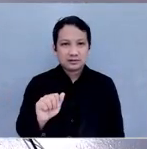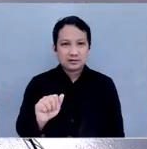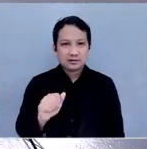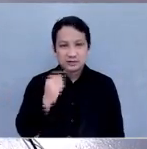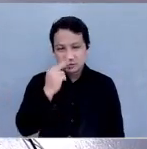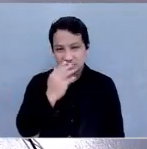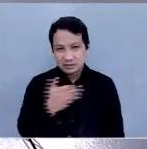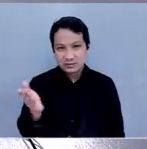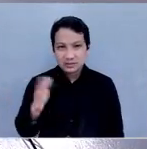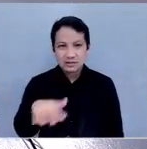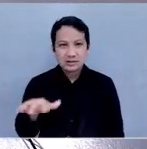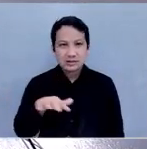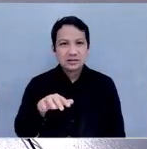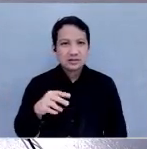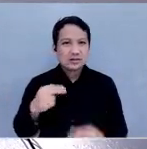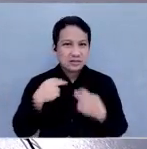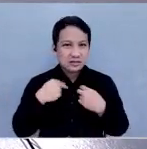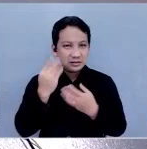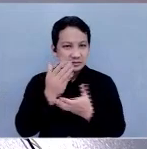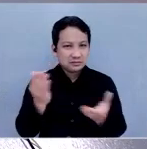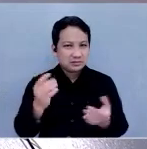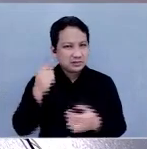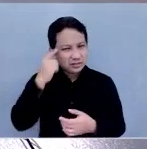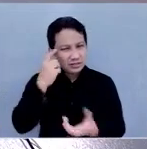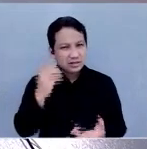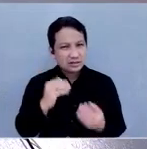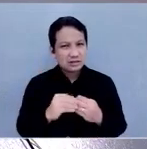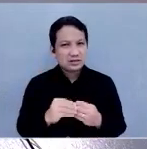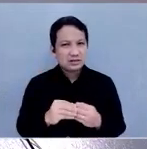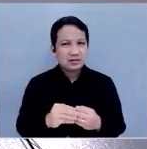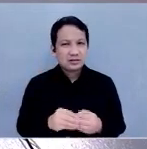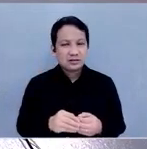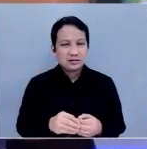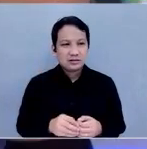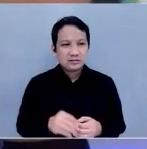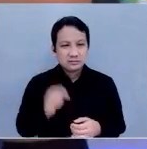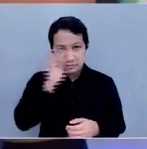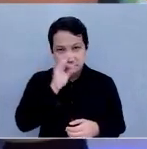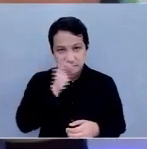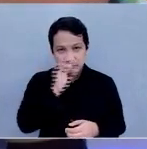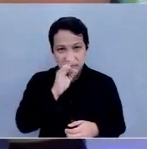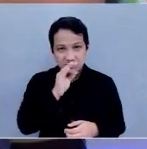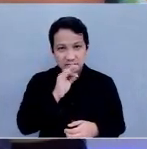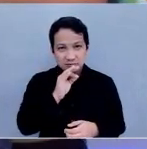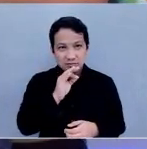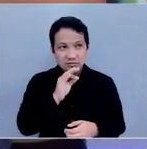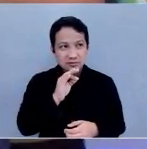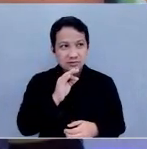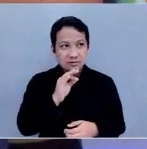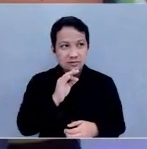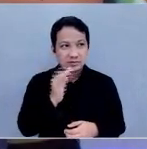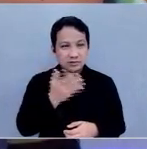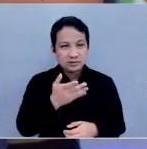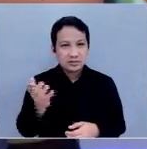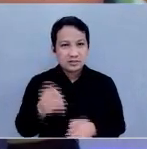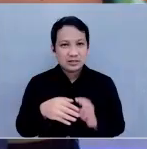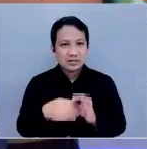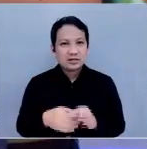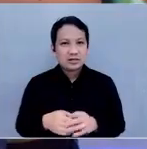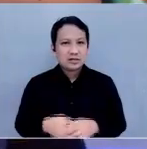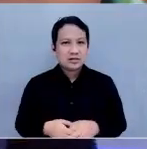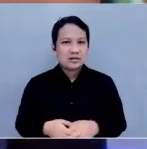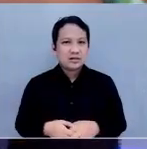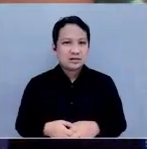siya. So, meron bang ano, tunog Pinoy? Pag naririnig mo yung flute, meron bang ganon? I think wala